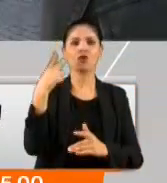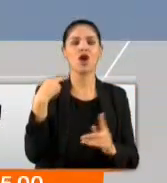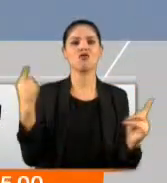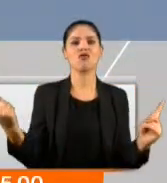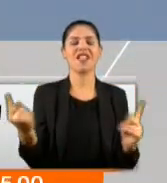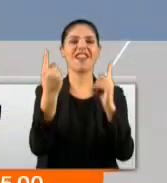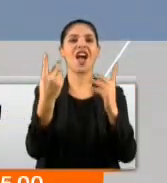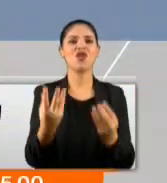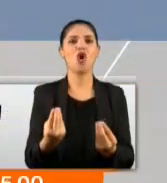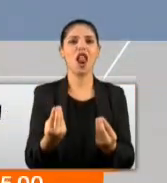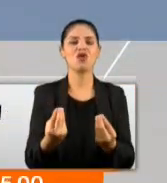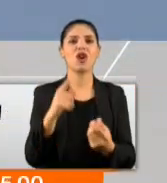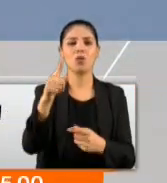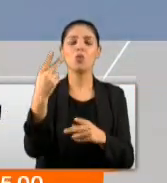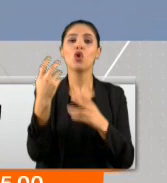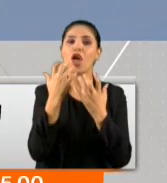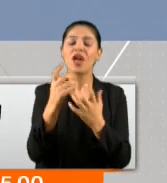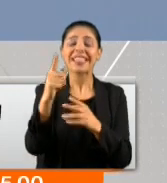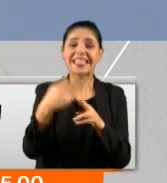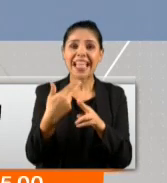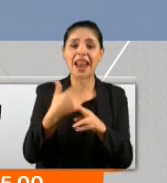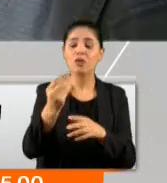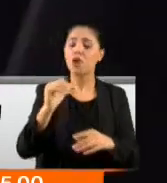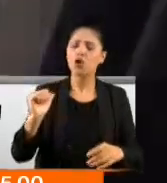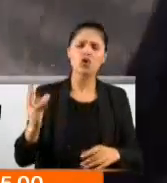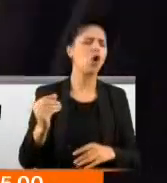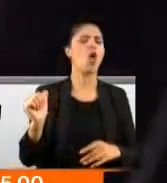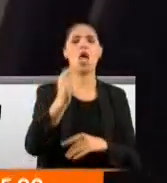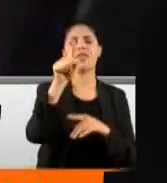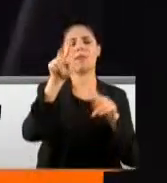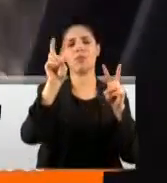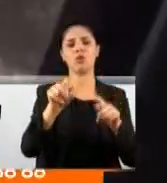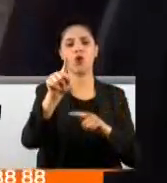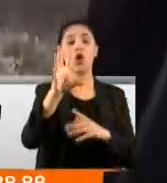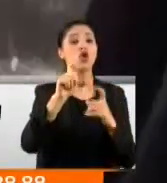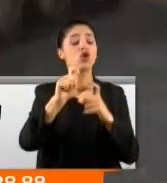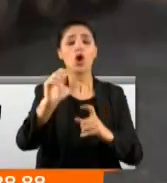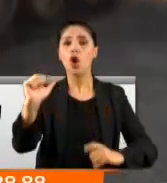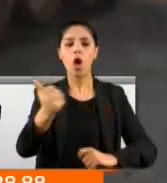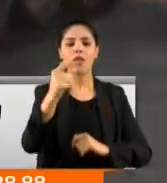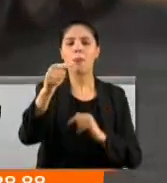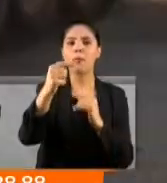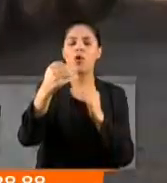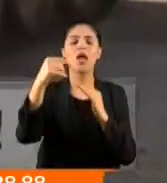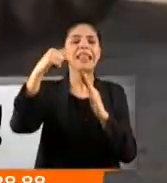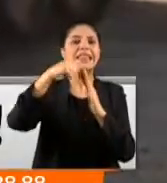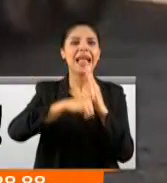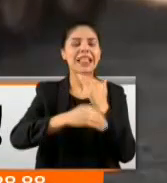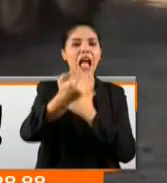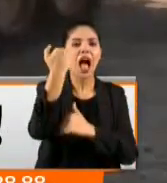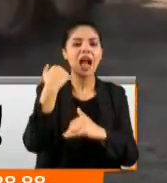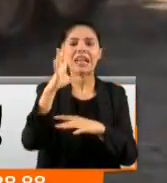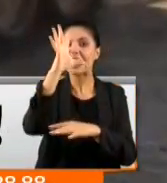karşı karşıya kalacaktı. Bunu denedi. Bu son derece önemli bir komplo. En önemli soruysa bu komplonun arkasında kimin ya